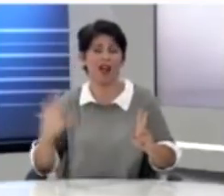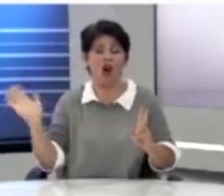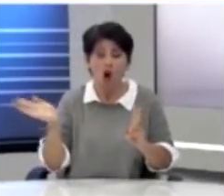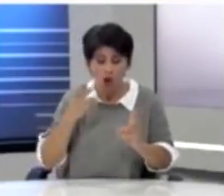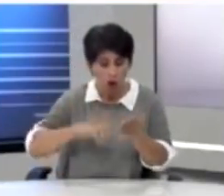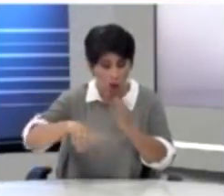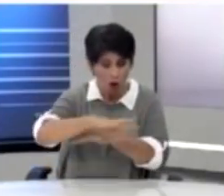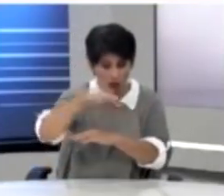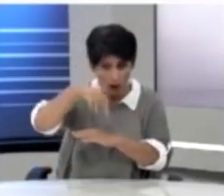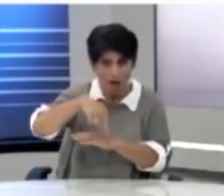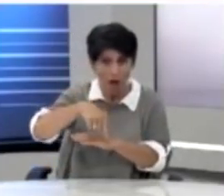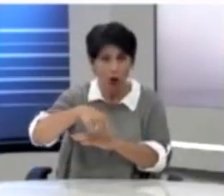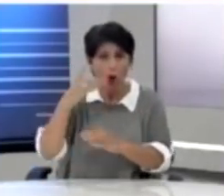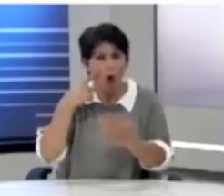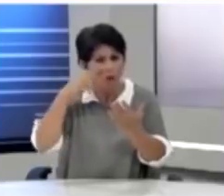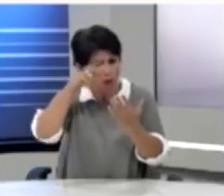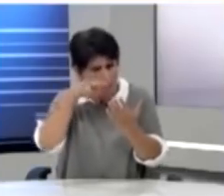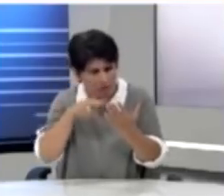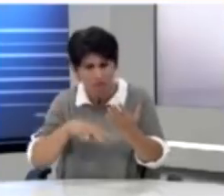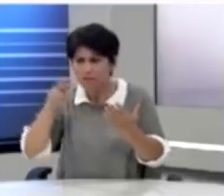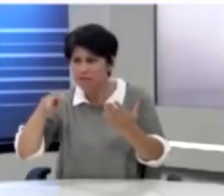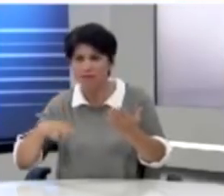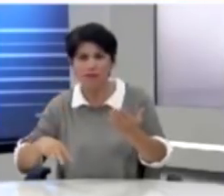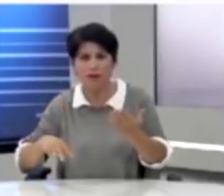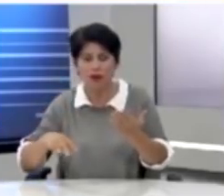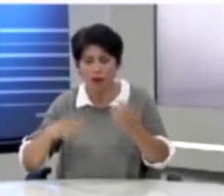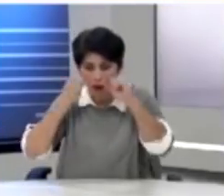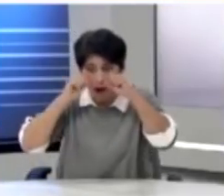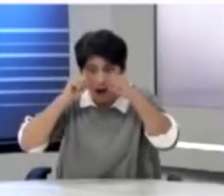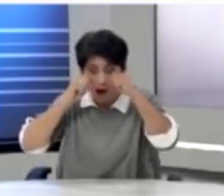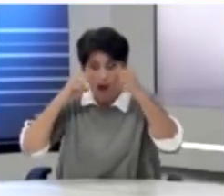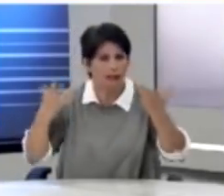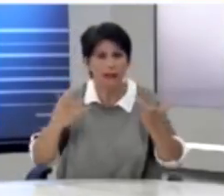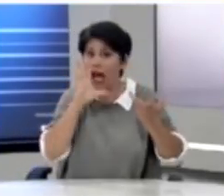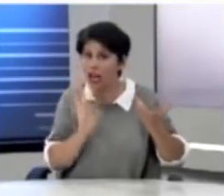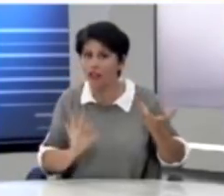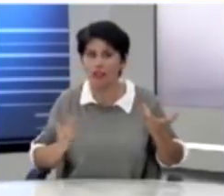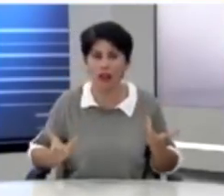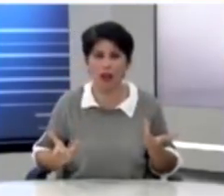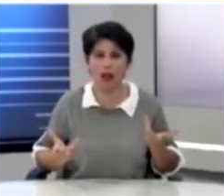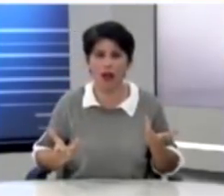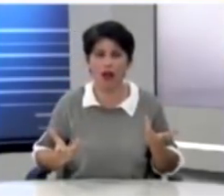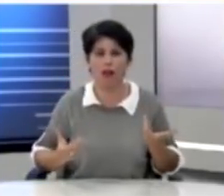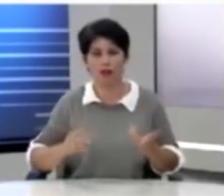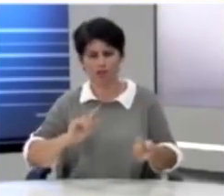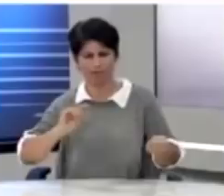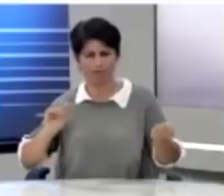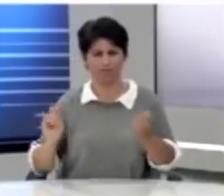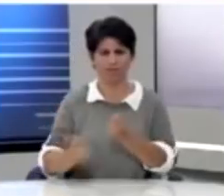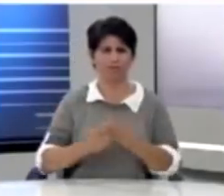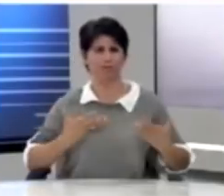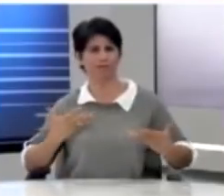νομοσχεδίου και αν κοιτάξει κανείς, θα τρίβει τα μάτια του. Ο εξυγχρονισμός της κρατικής λειτουργίας την